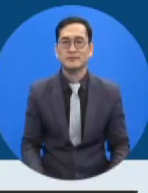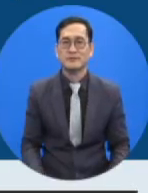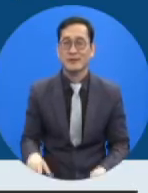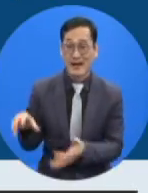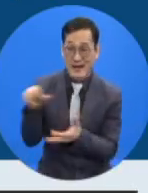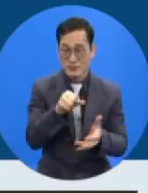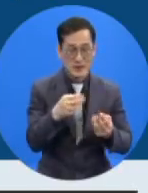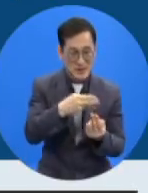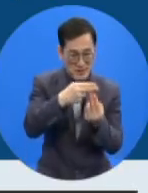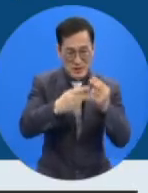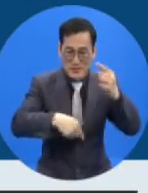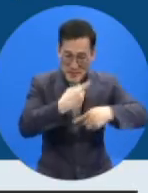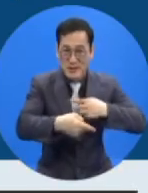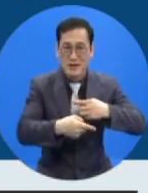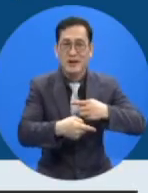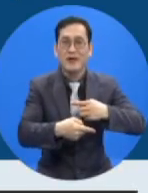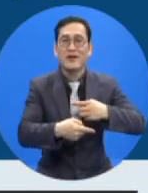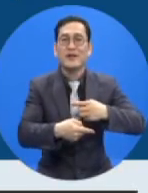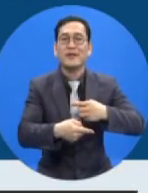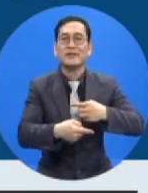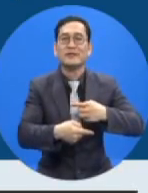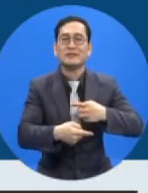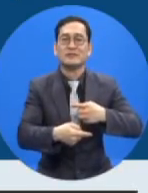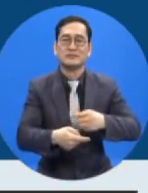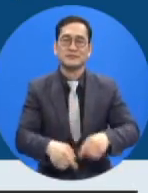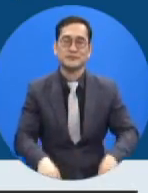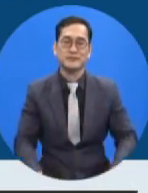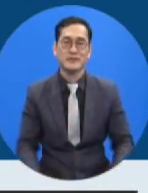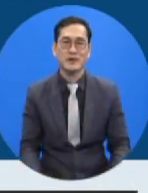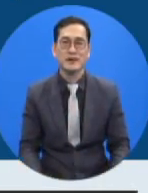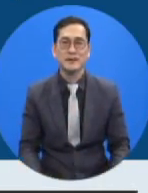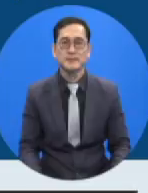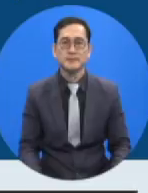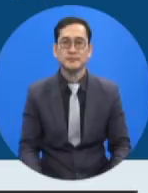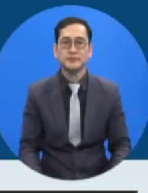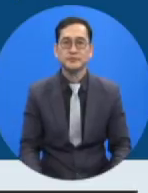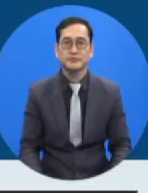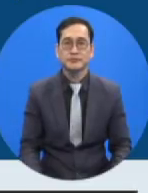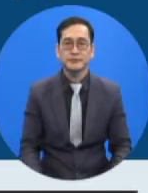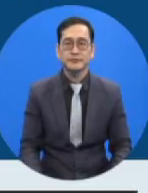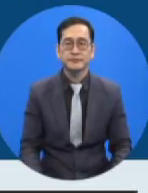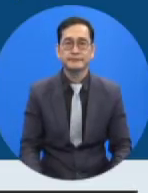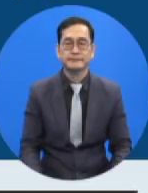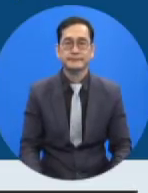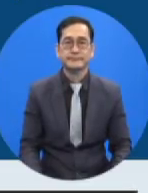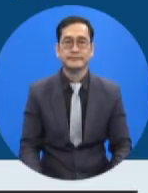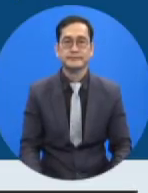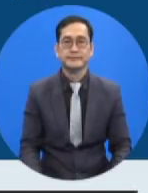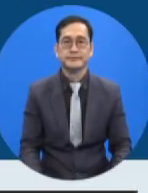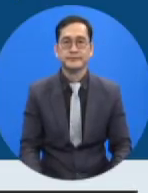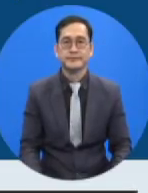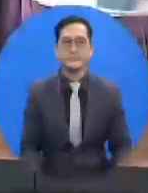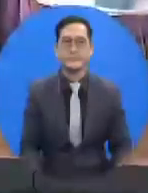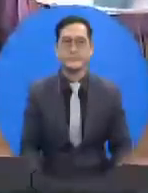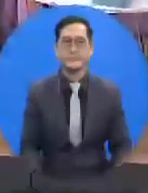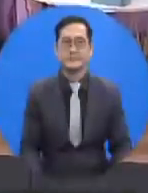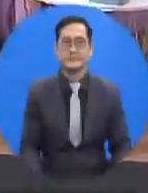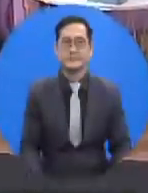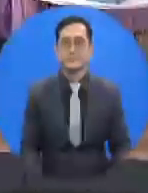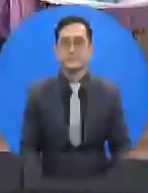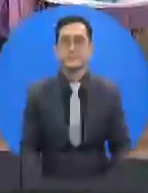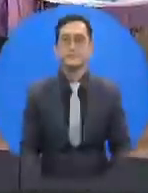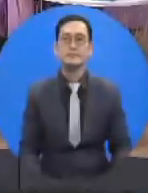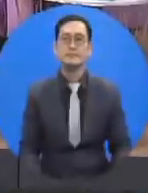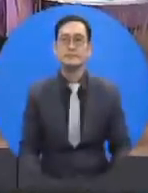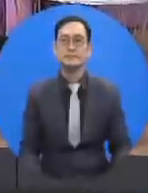얘기했어요. 자, 오늘 지금 법전든 변호사, 정경심 변호사님 법전 들고